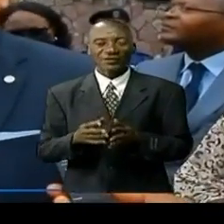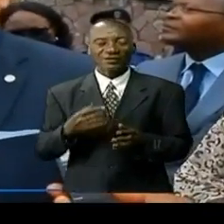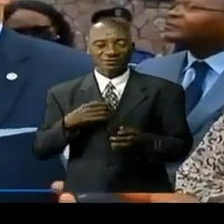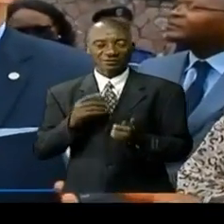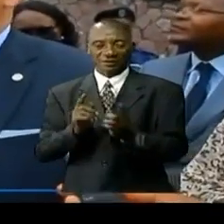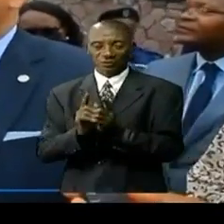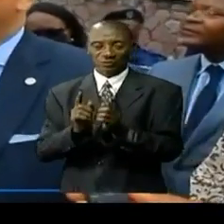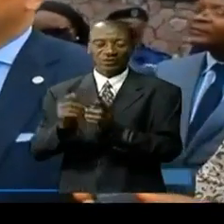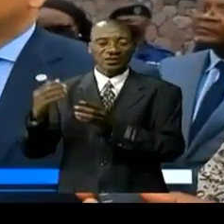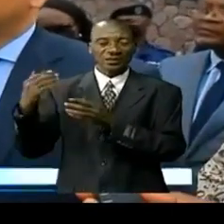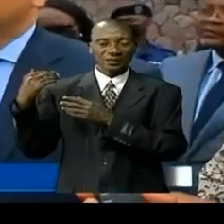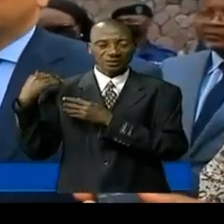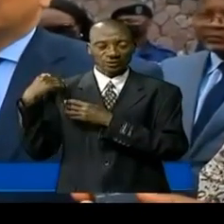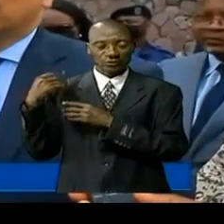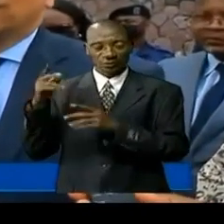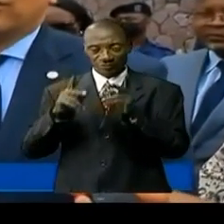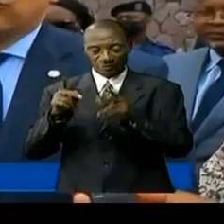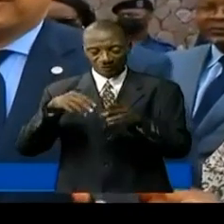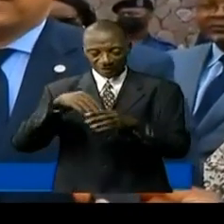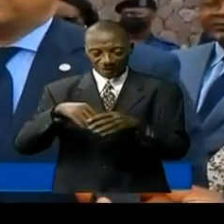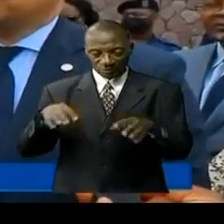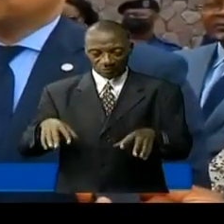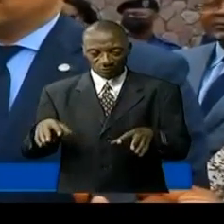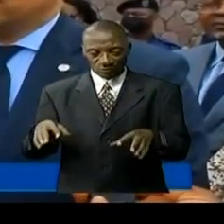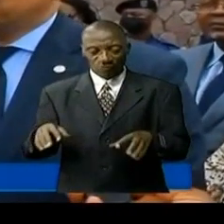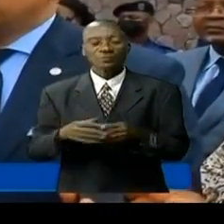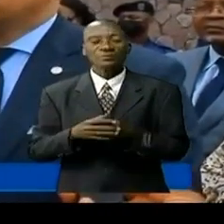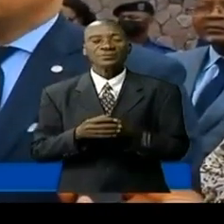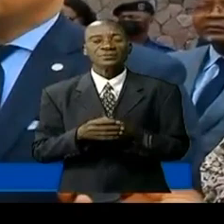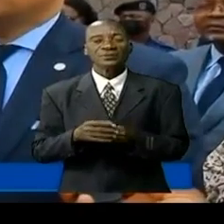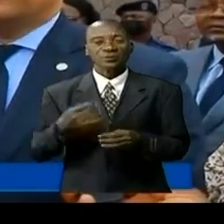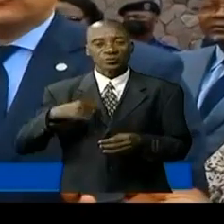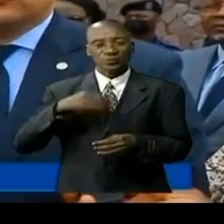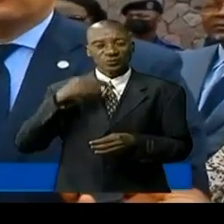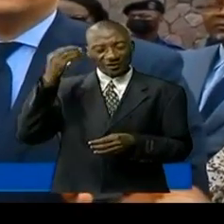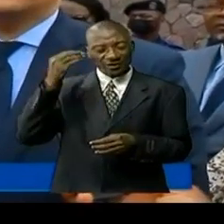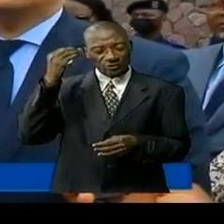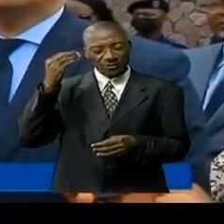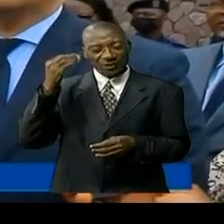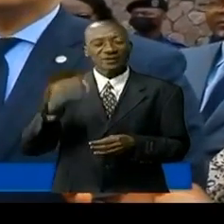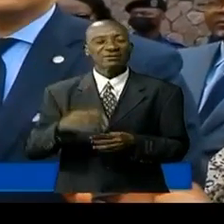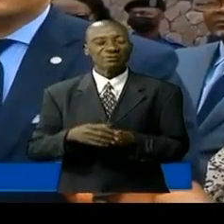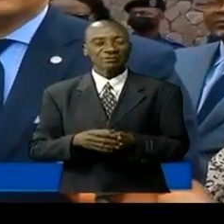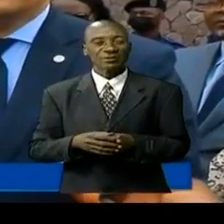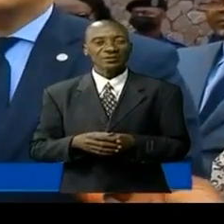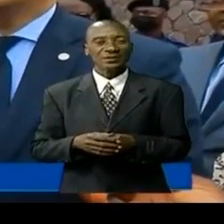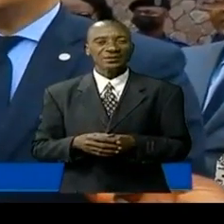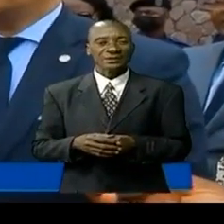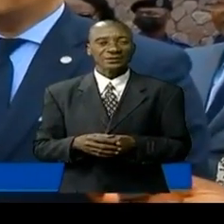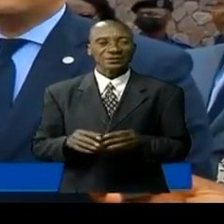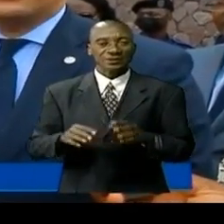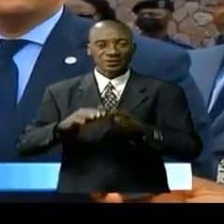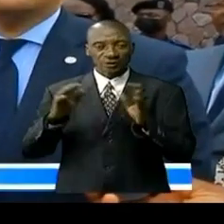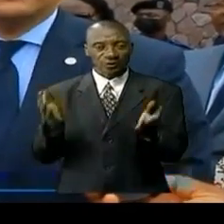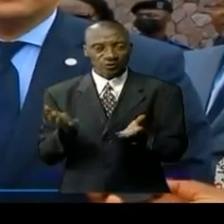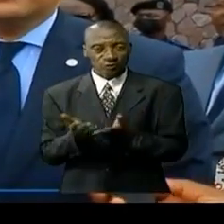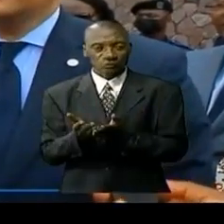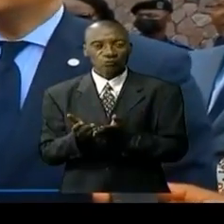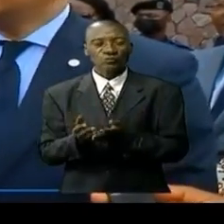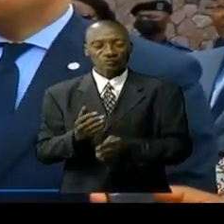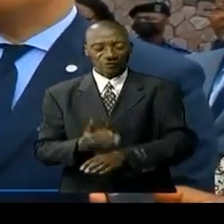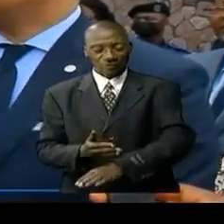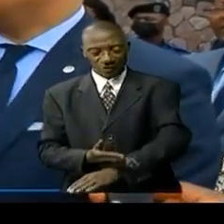publiques ici en RDC, qu'on va confirmer également, je l'espère, l'ouverture officielle du bureau national de l'AUF,